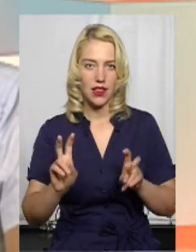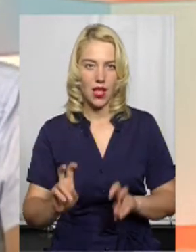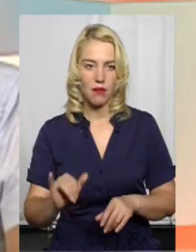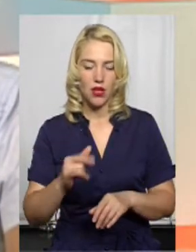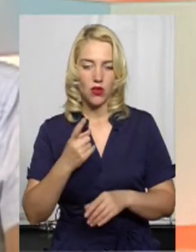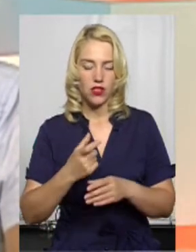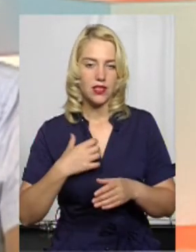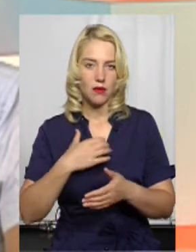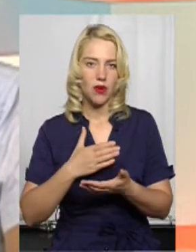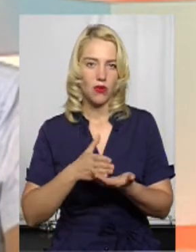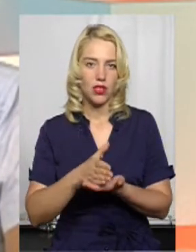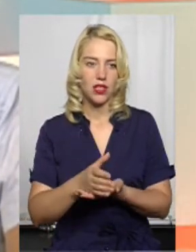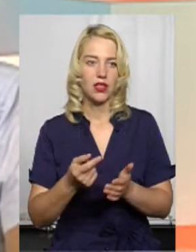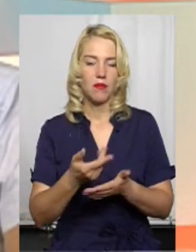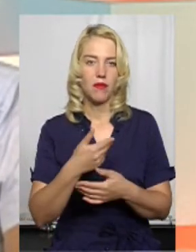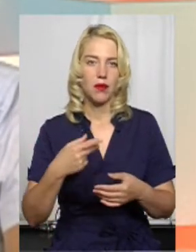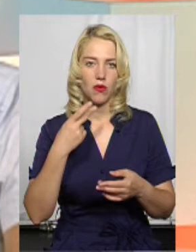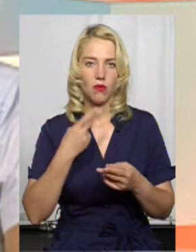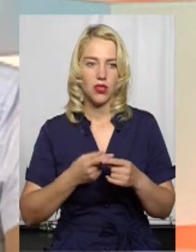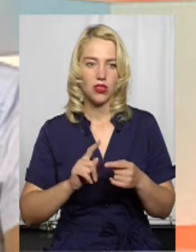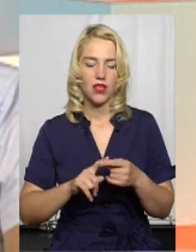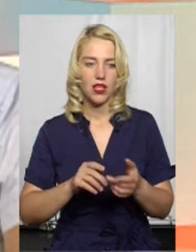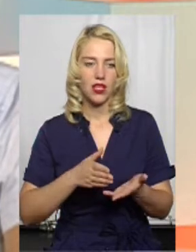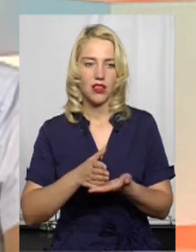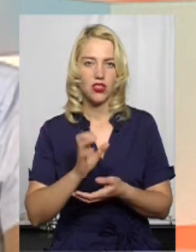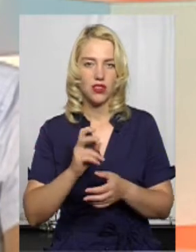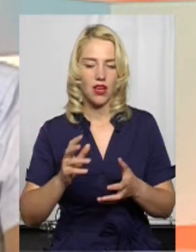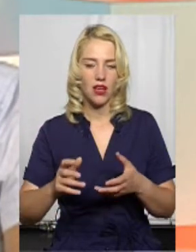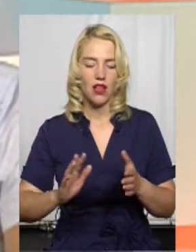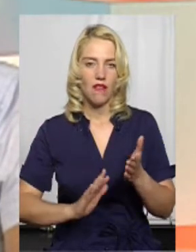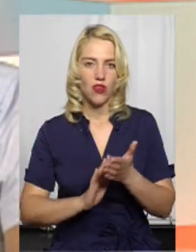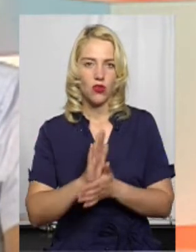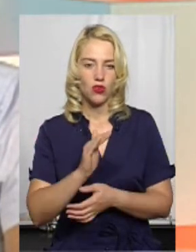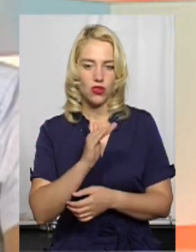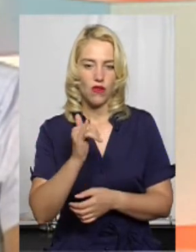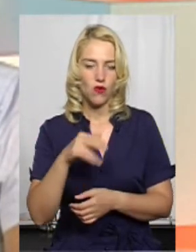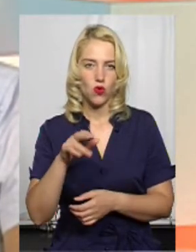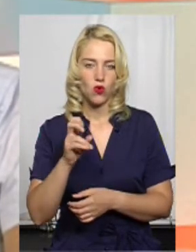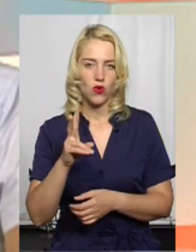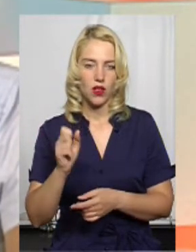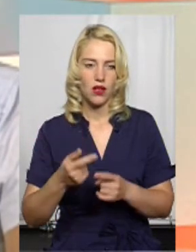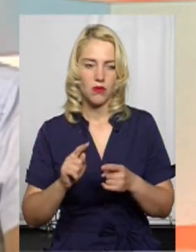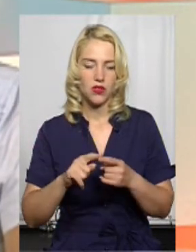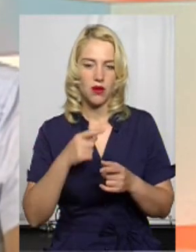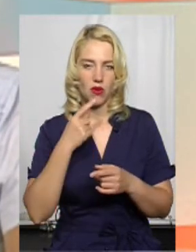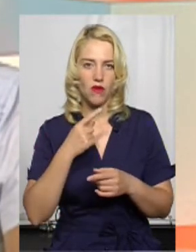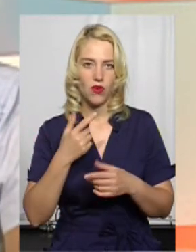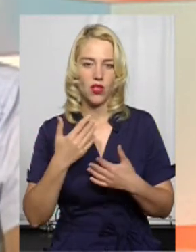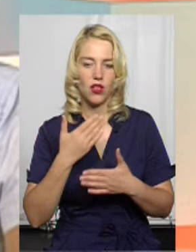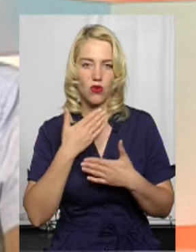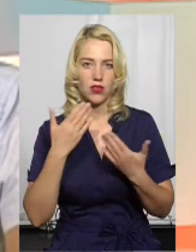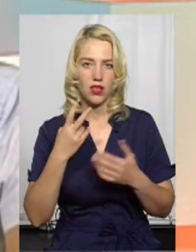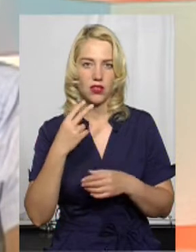один із пріоритетів ми побачили саме у такій ніші, як вирощування фундука. Про це ми вже говорили останні 2 роки, і